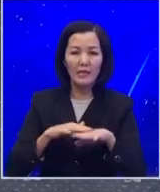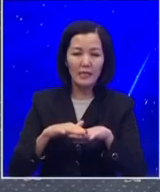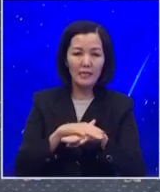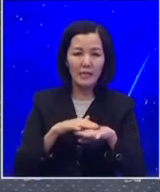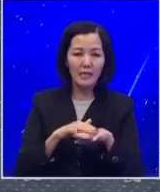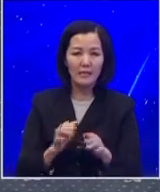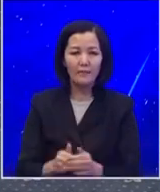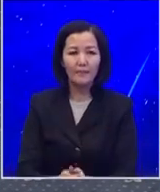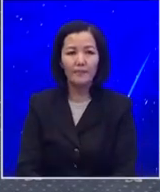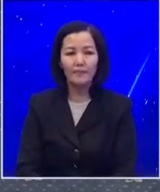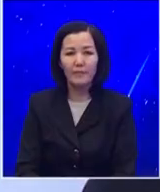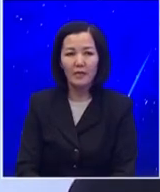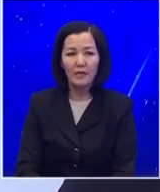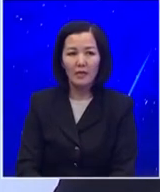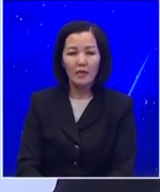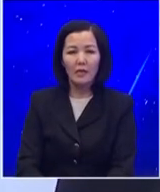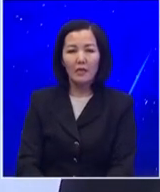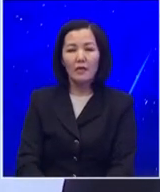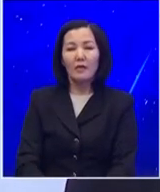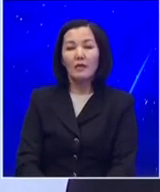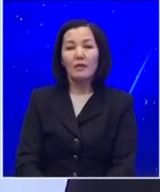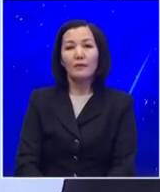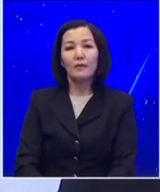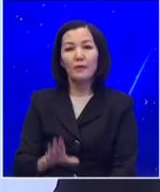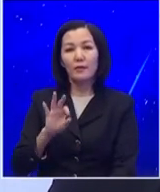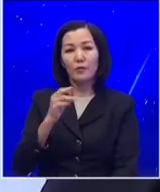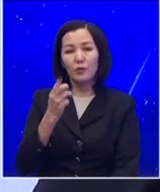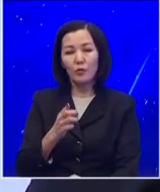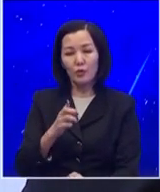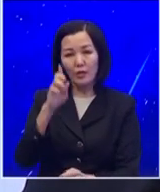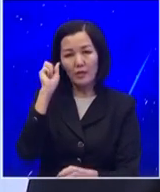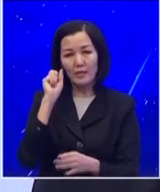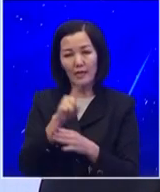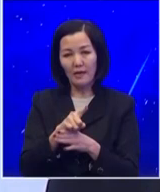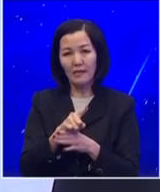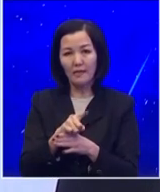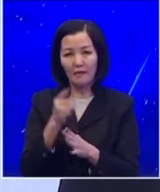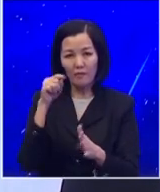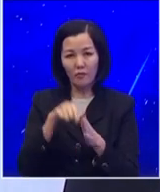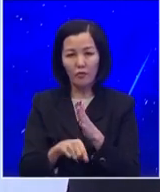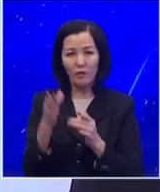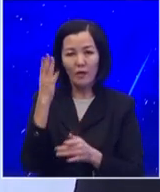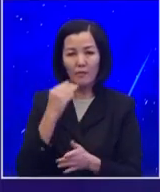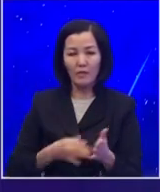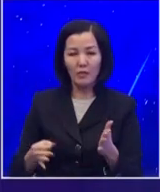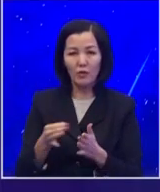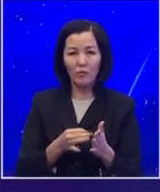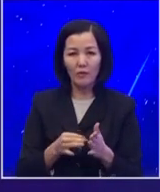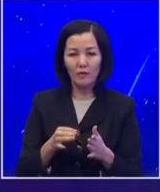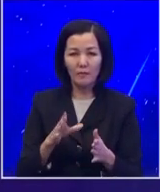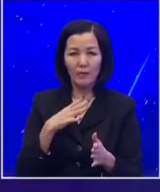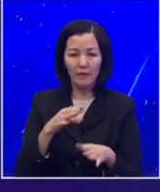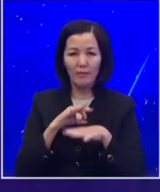населения. В рамках государственного социального заказа по заказу внутренней политики Алматинской области были